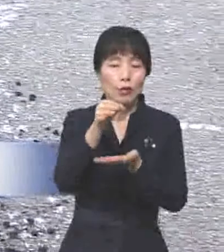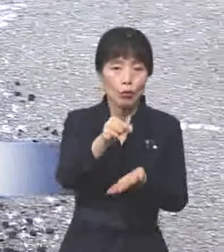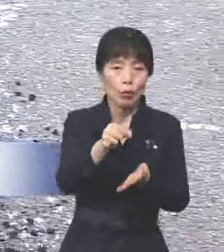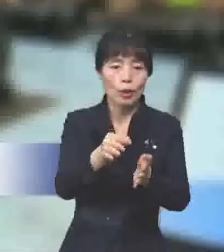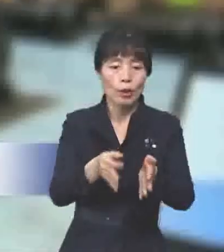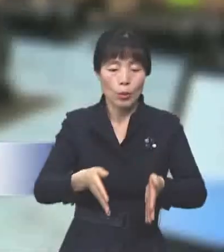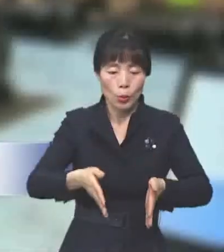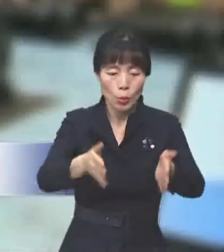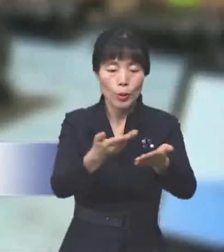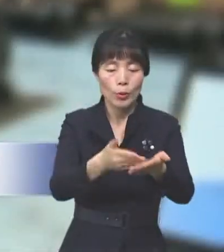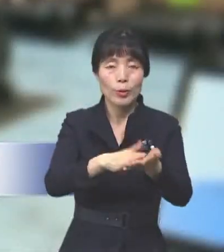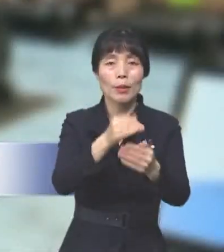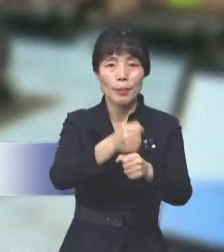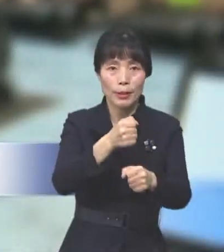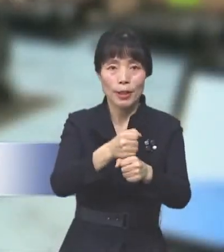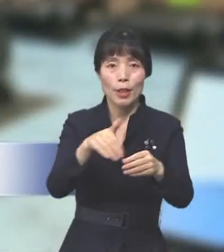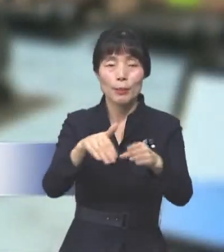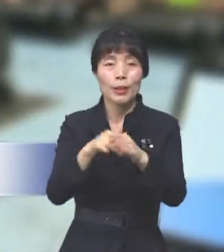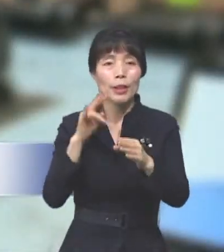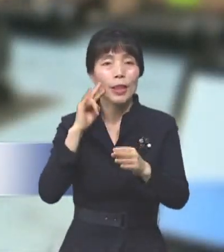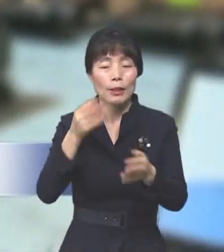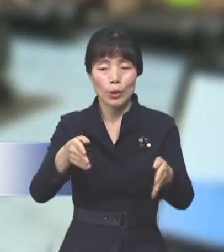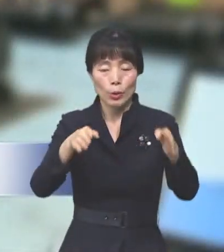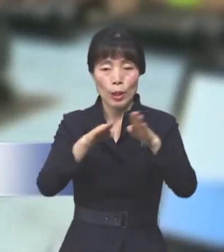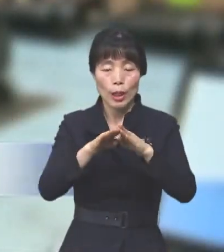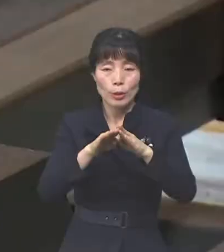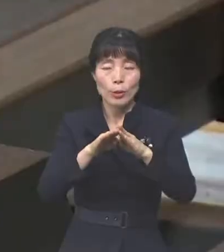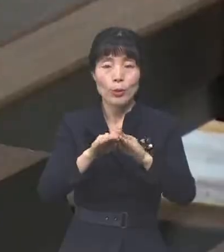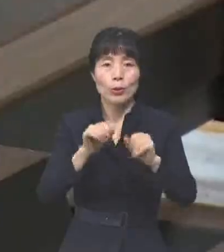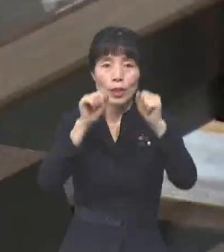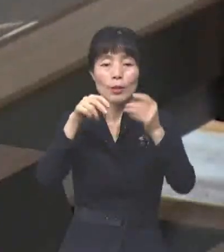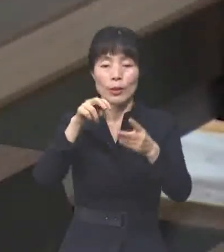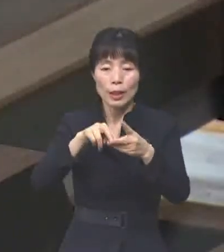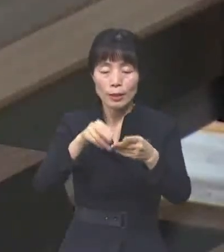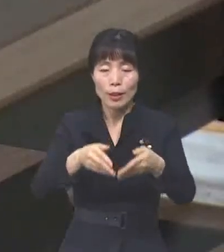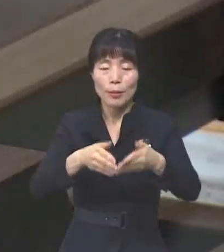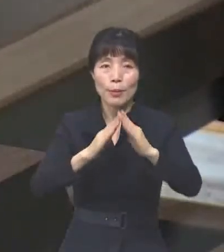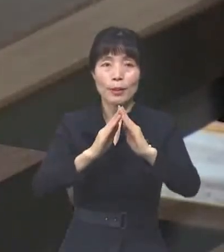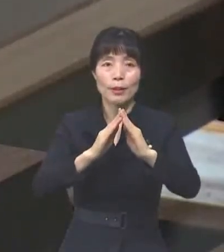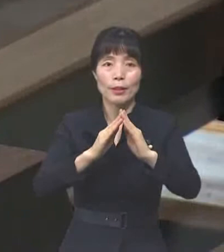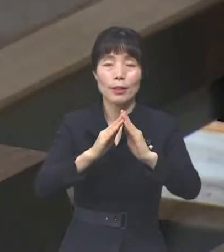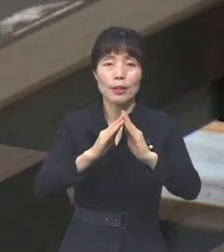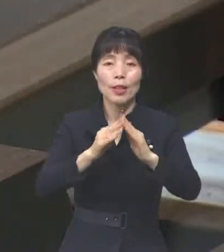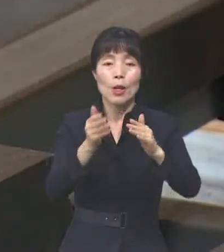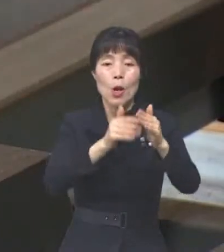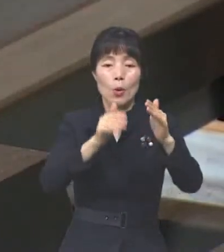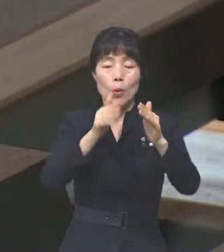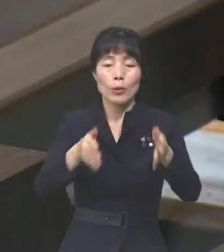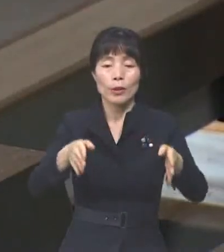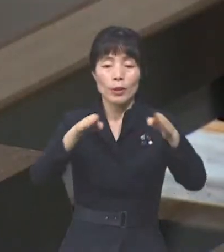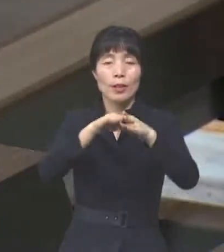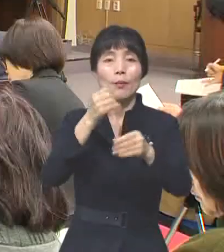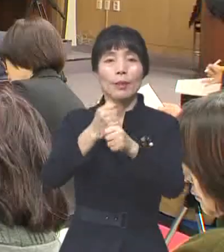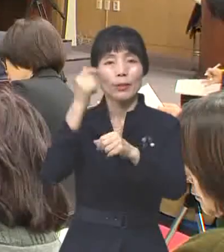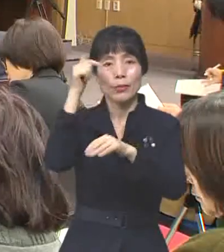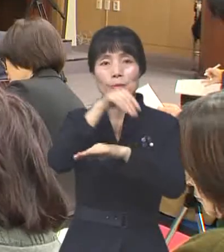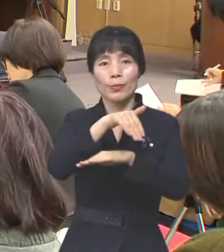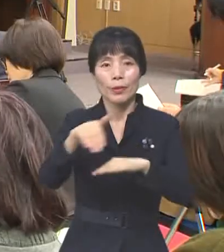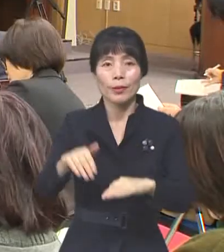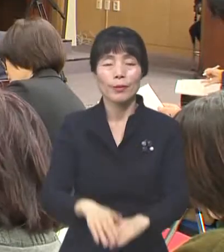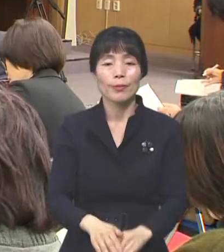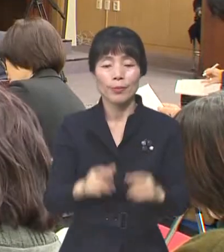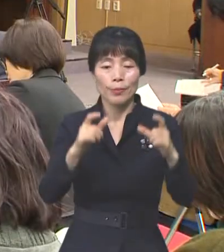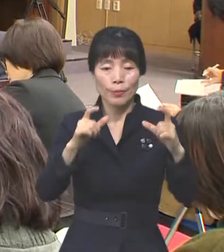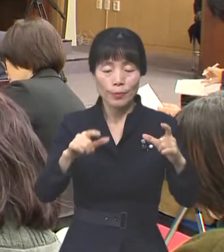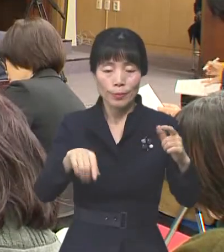한편 문화예술회관, 국민체육센터 등을 갖춘 복합 공공시설을 건립할 계획입니다. 지역